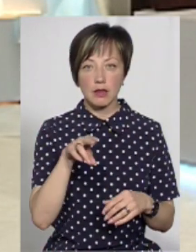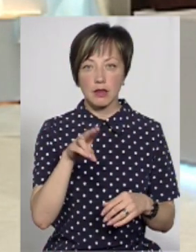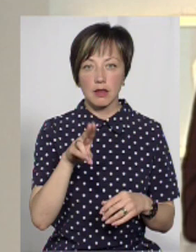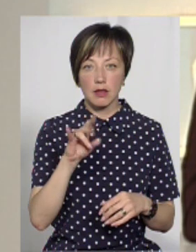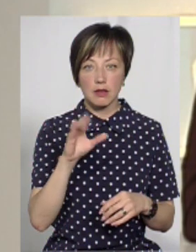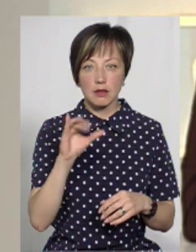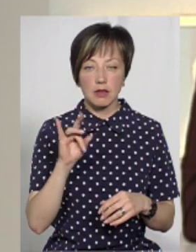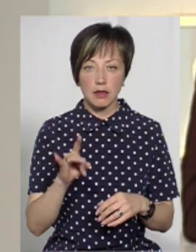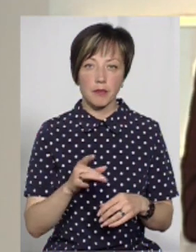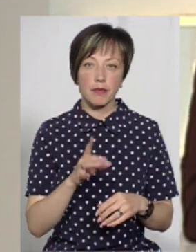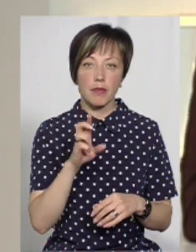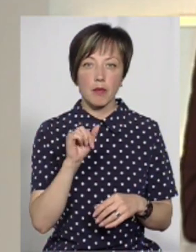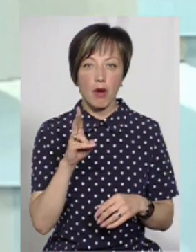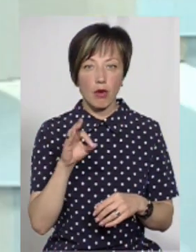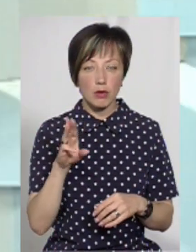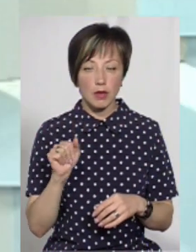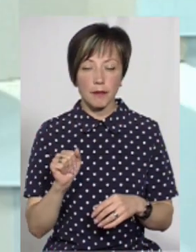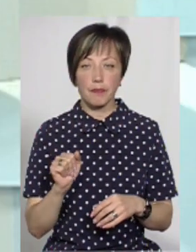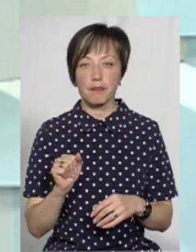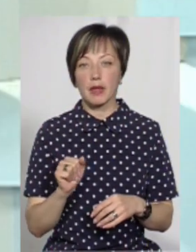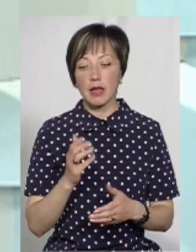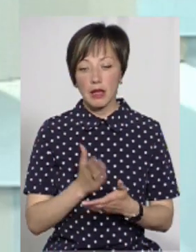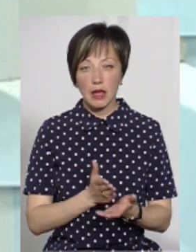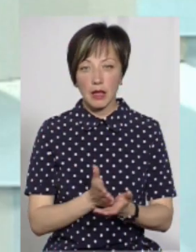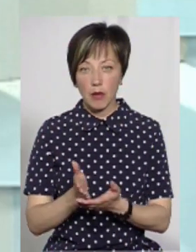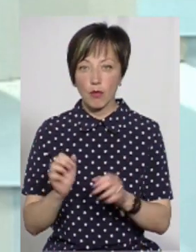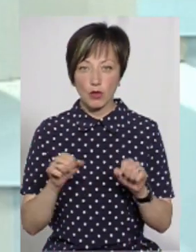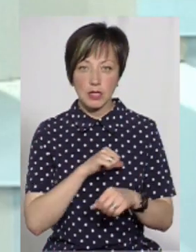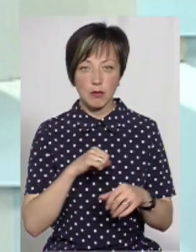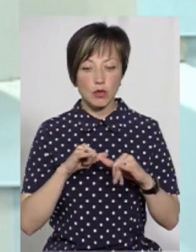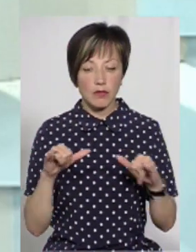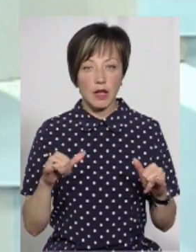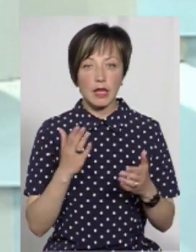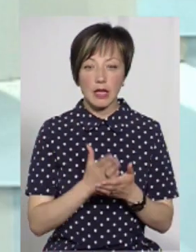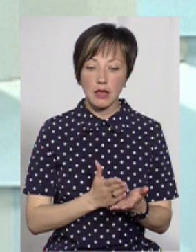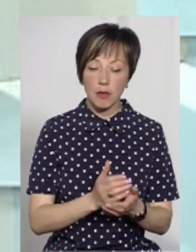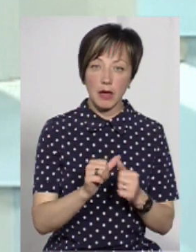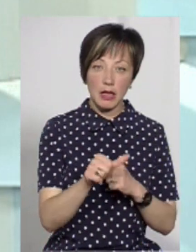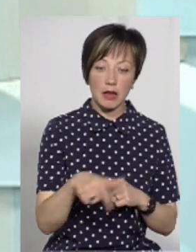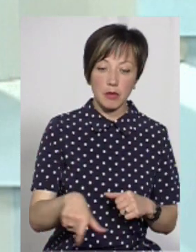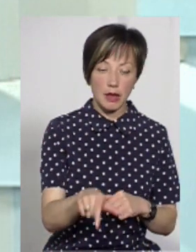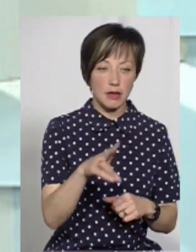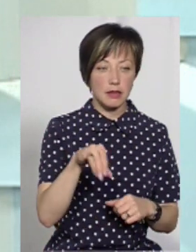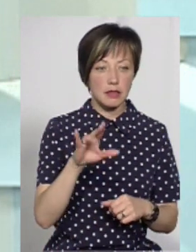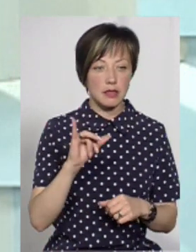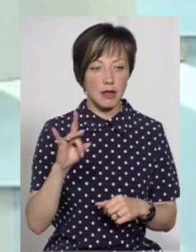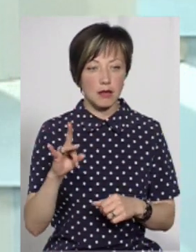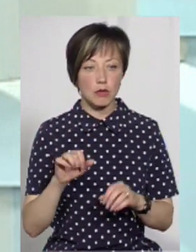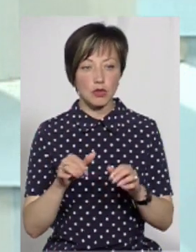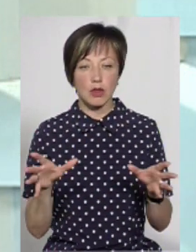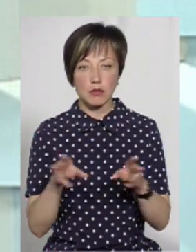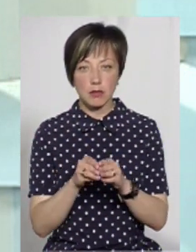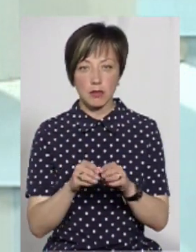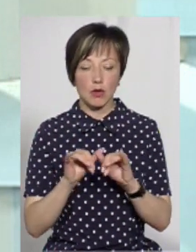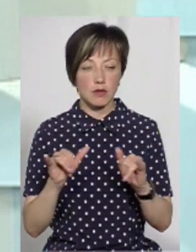Бакота відома, так? Так, Бакота відома, але є напрямки, які вони можуть самі розвивати, а є напрямки, крім Дністра, які можна розвивати